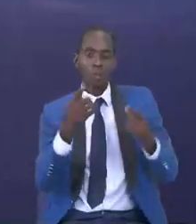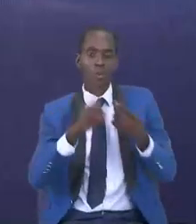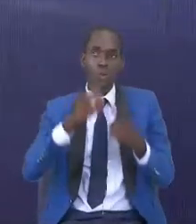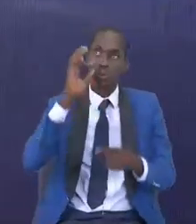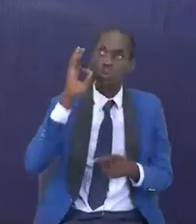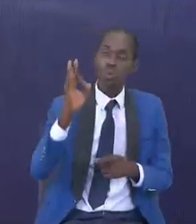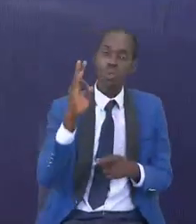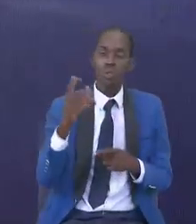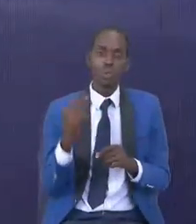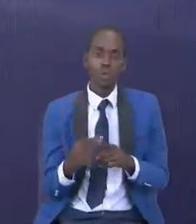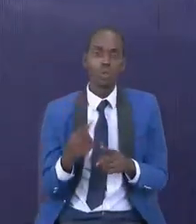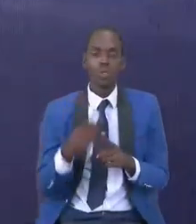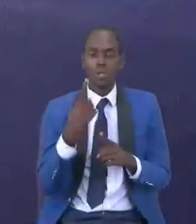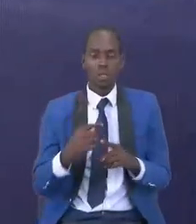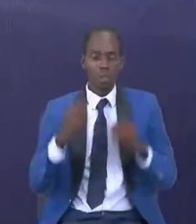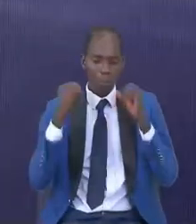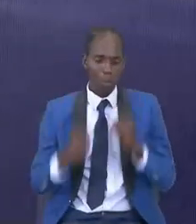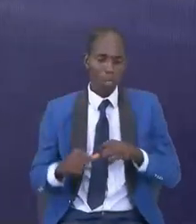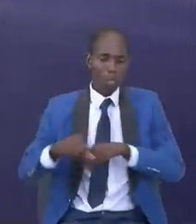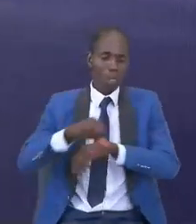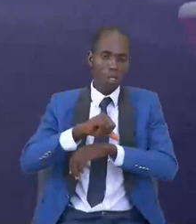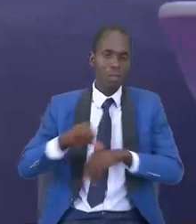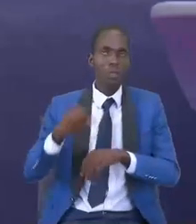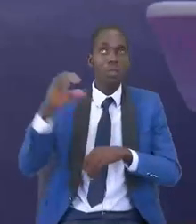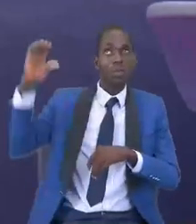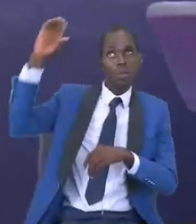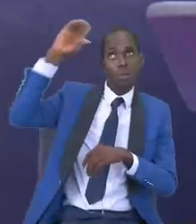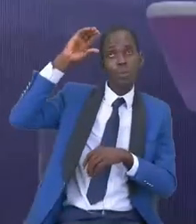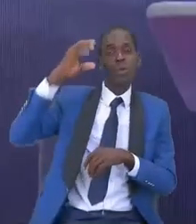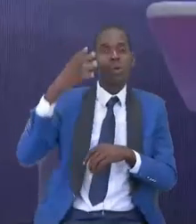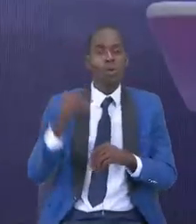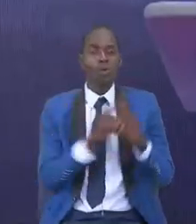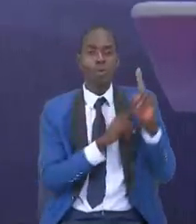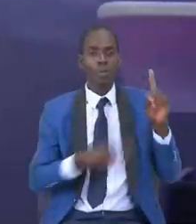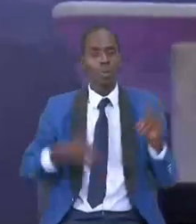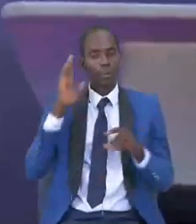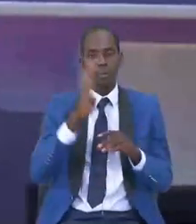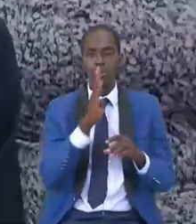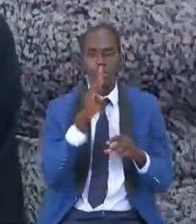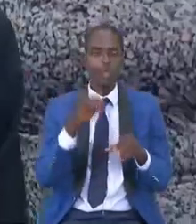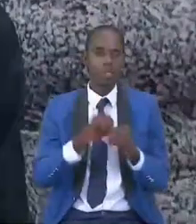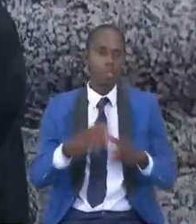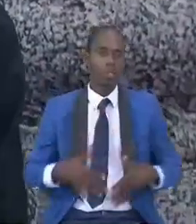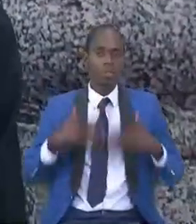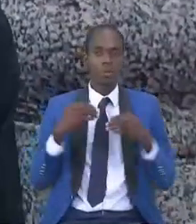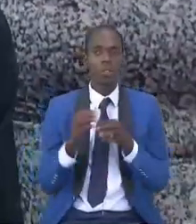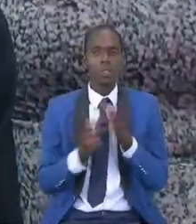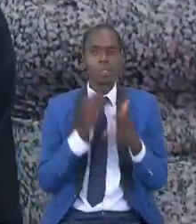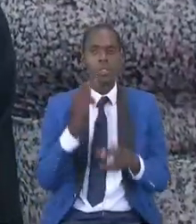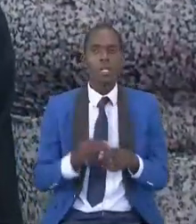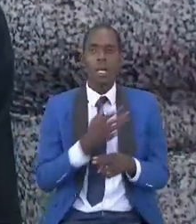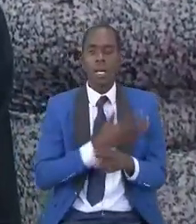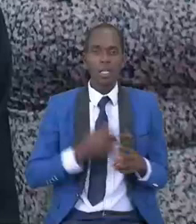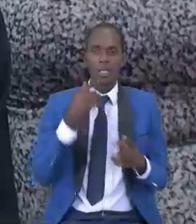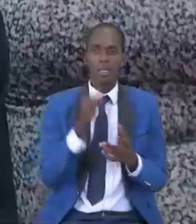la parole, la présence, l'onction du Seigneur, de l'Esprit, sera dans ta vie au nom de